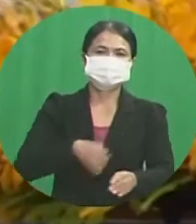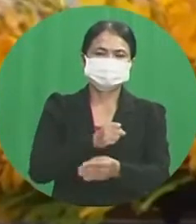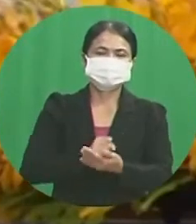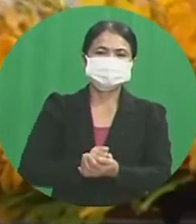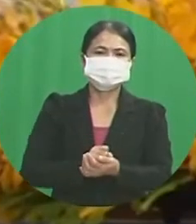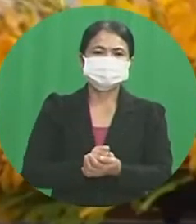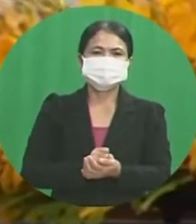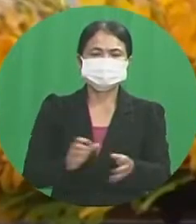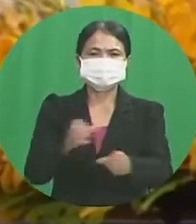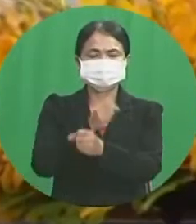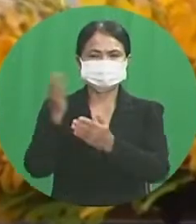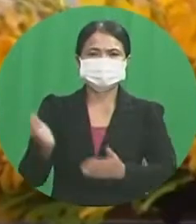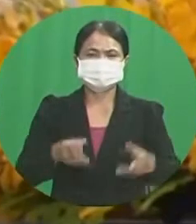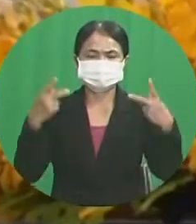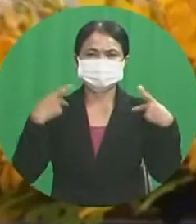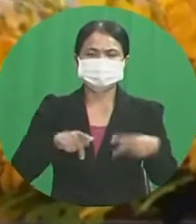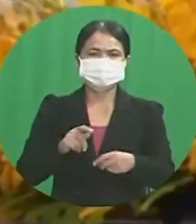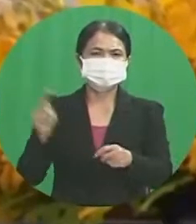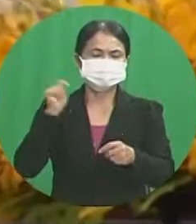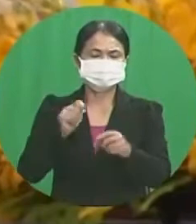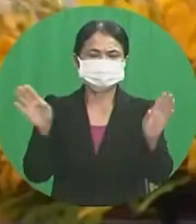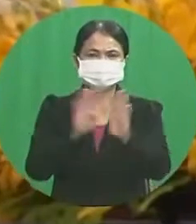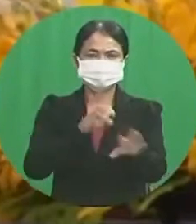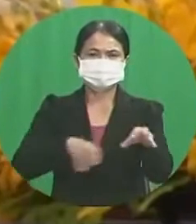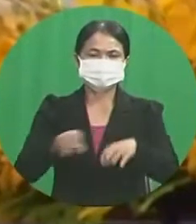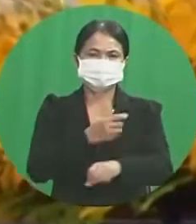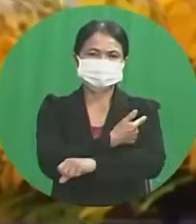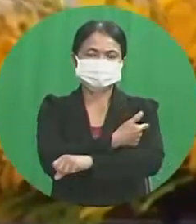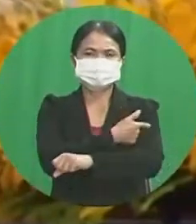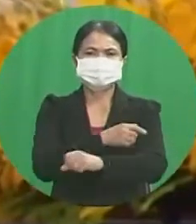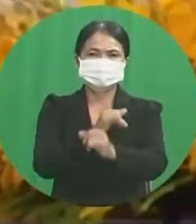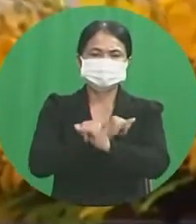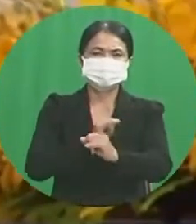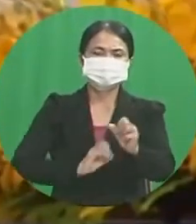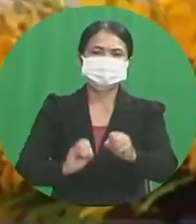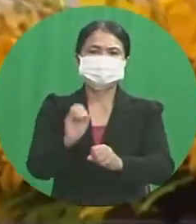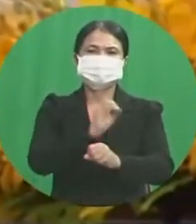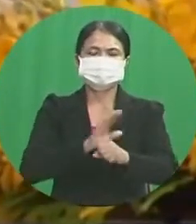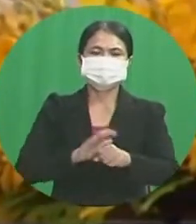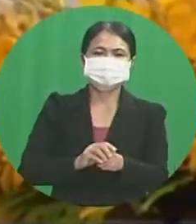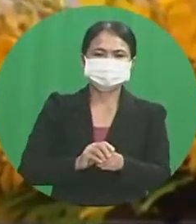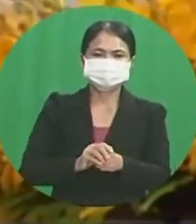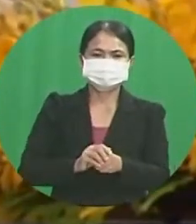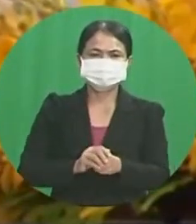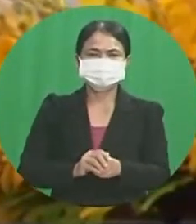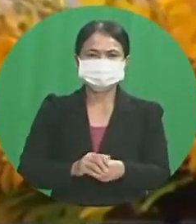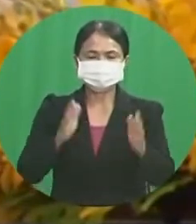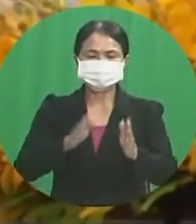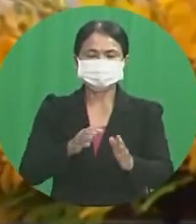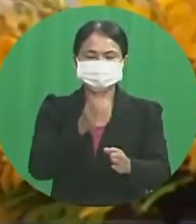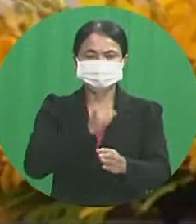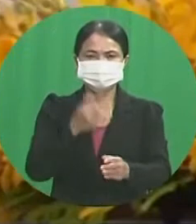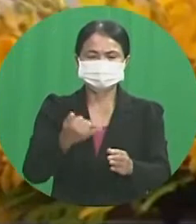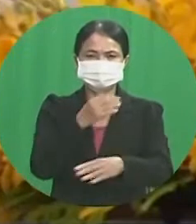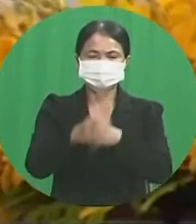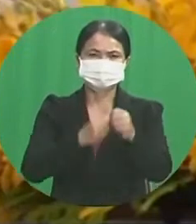ក្រកម្ពុជាបានអញ្ជើញជាអធិបតីភាពក្នុងពិធីបិទយុទ្ធនាការចាក់វ៉ាក់សាំងបង្ការជំងឺ COVID-19 សម្រាប់អ្នកមានអាយុ6